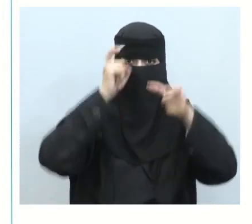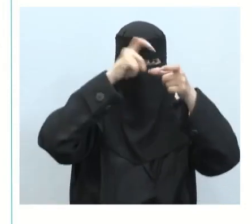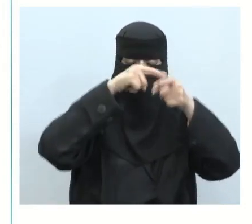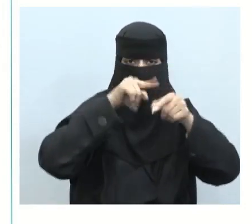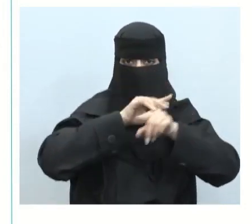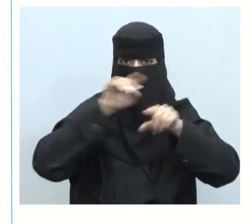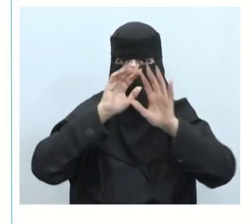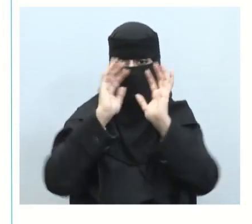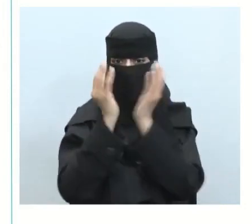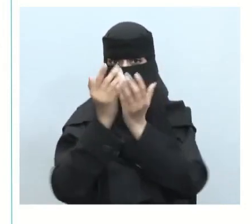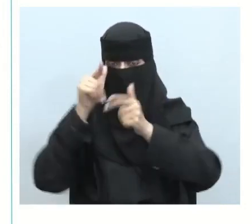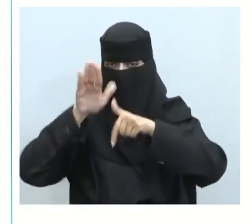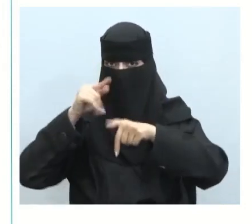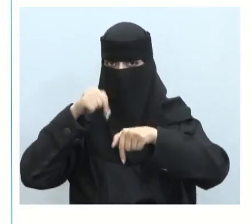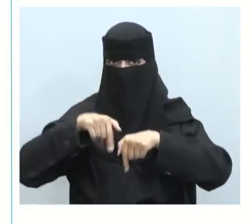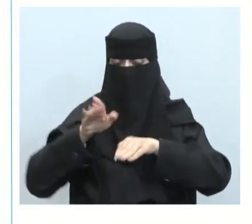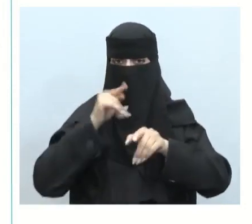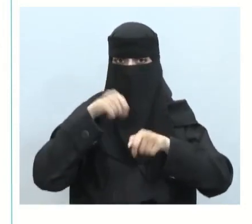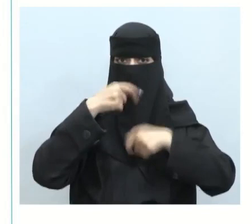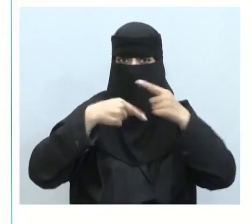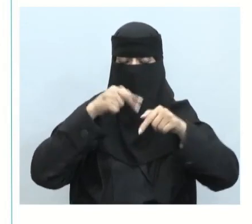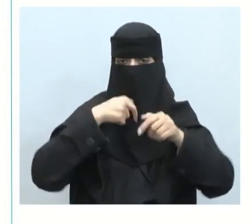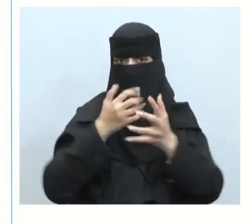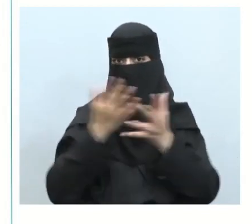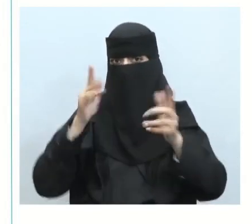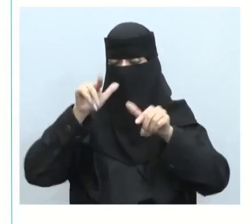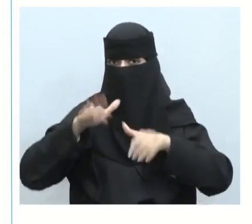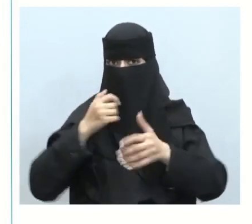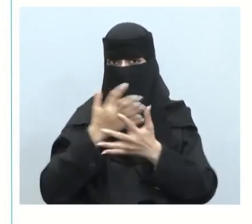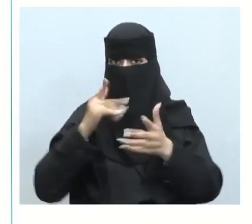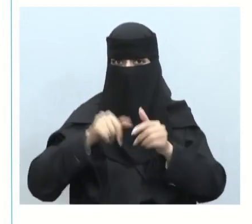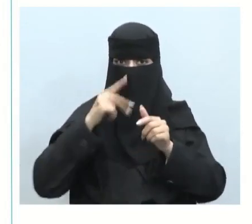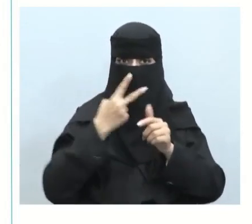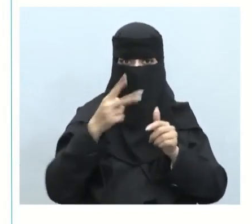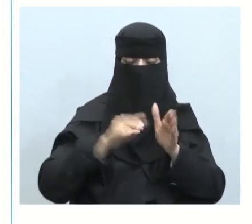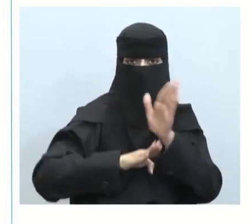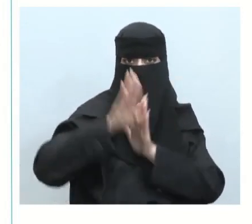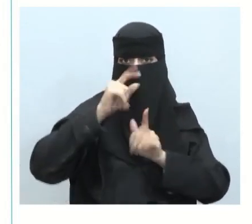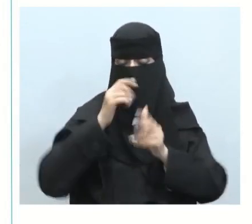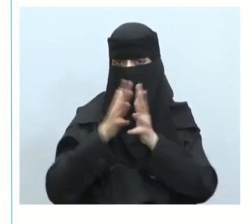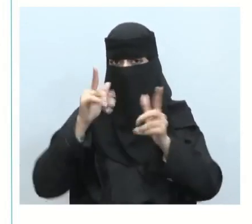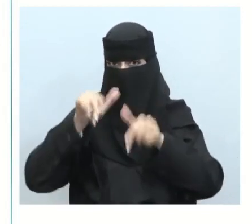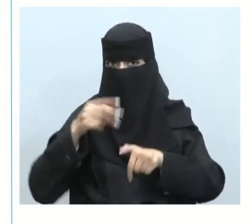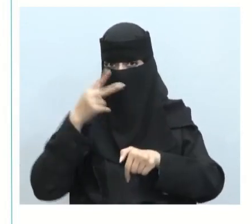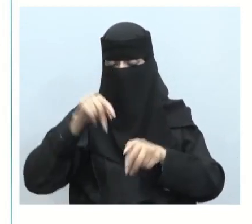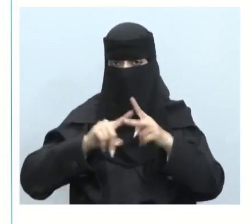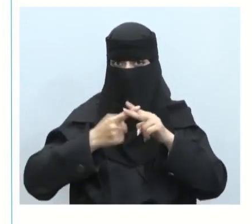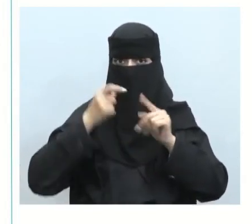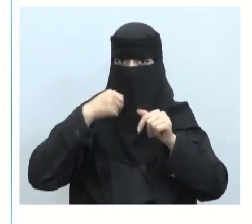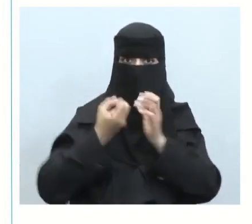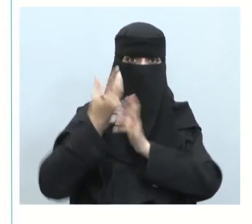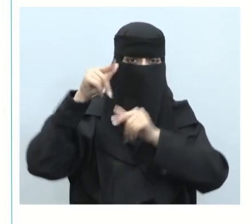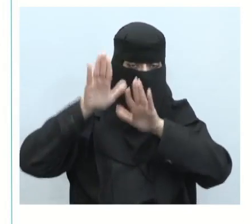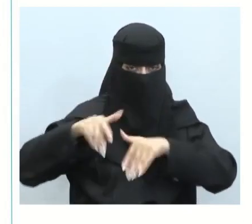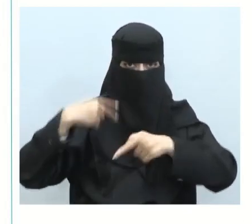الى عالمنا اليوم الاله تقوم بالعمليات كبيره اذا نلاحظ التطور الهائل لذلك نشاهد اختراعات وابتكارات